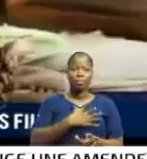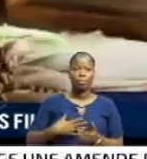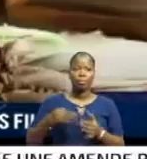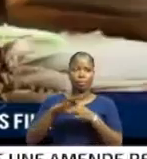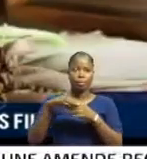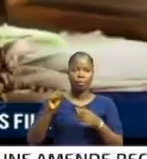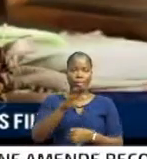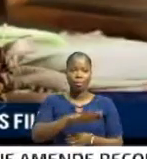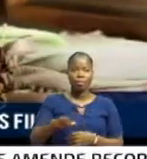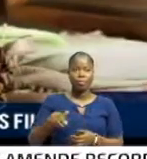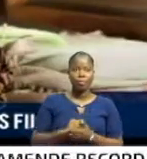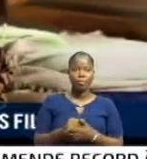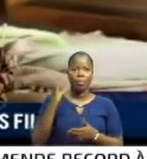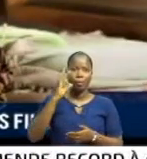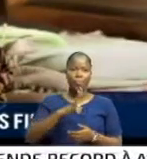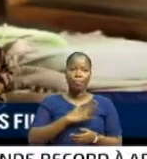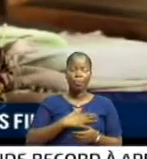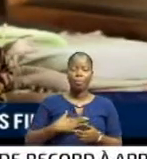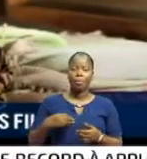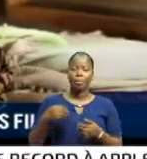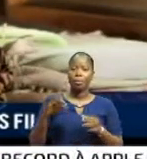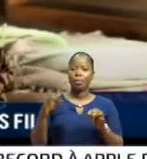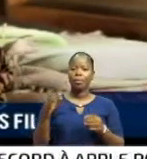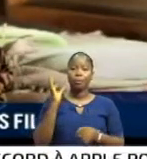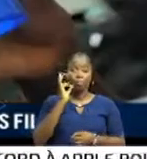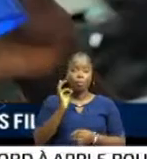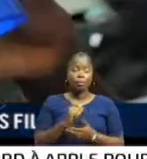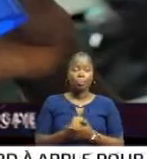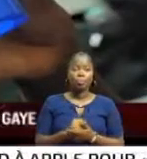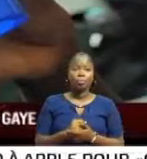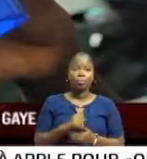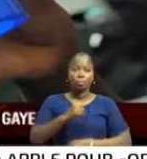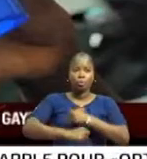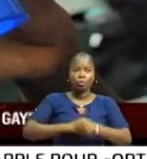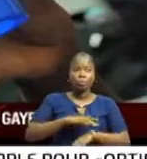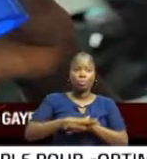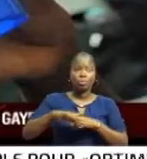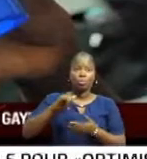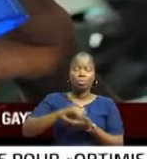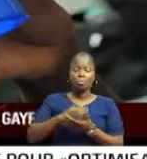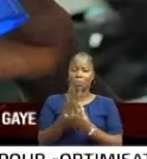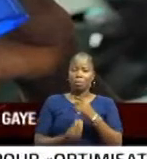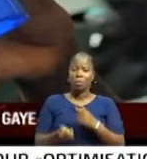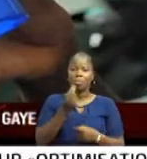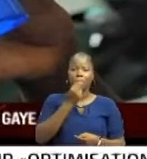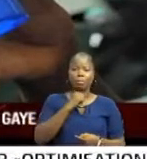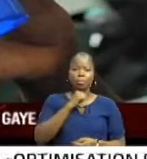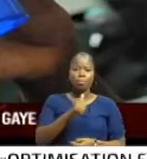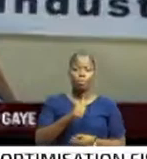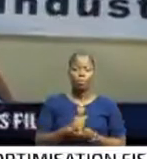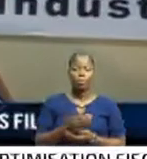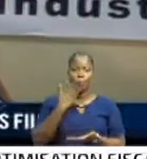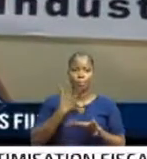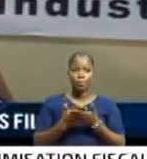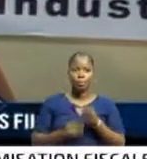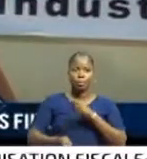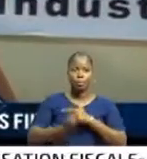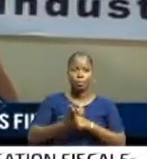les femmes et filles souffrent le plus de la manne cruciaux et de l'allée me par rapport au reste de la population le programme bon départ va y